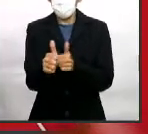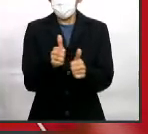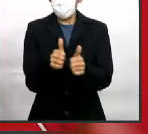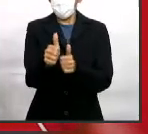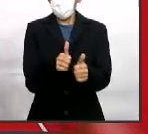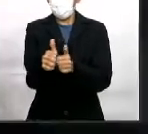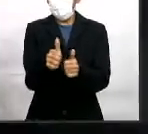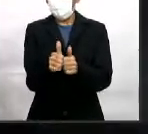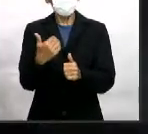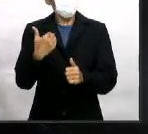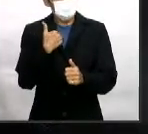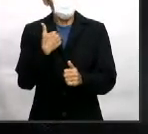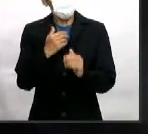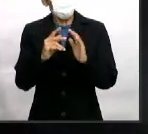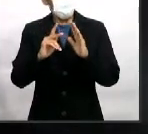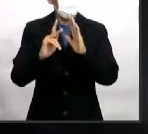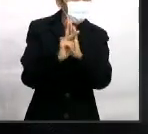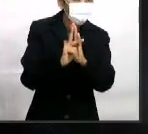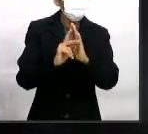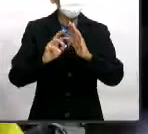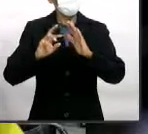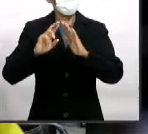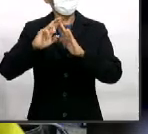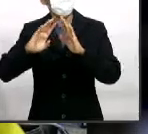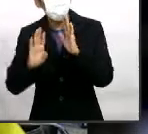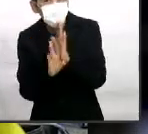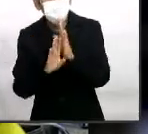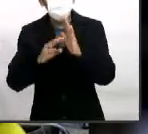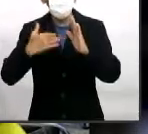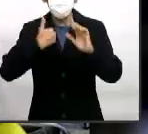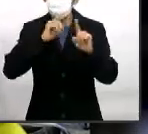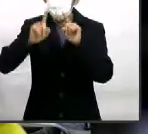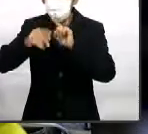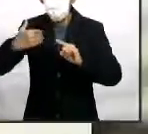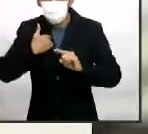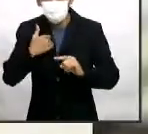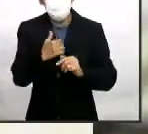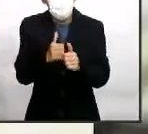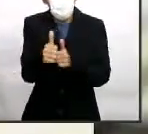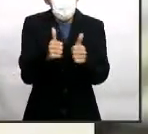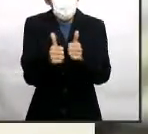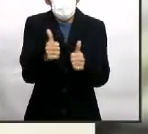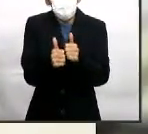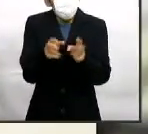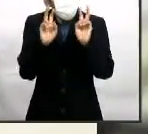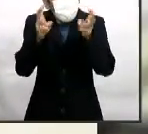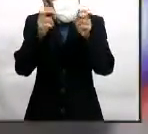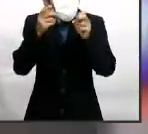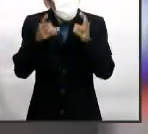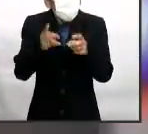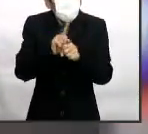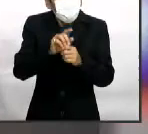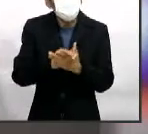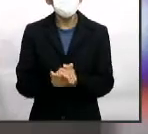e-sport ขึ้นมาเนี่ยครับมันมีกฎระเบียบมันมีวิธีการมีเกมที่เราจะเลือกว่าเฮ้ยเราจะเอาเกมนี้มาจัดมีวิธีเลือกอะไรยังไงบ้